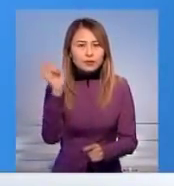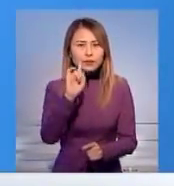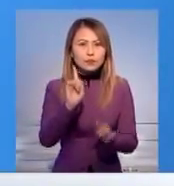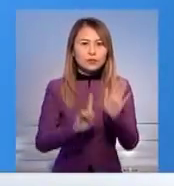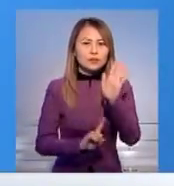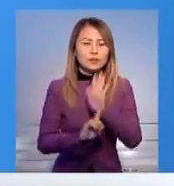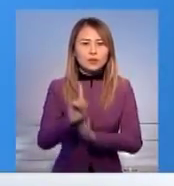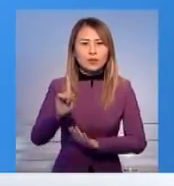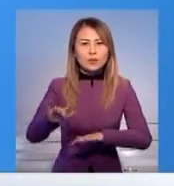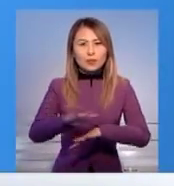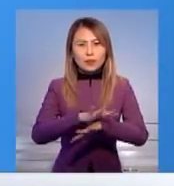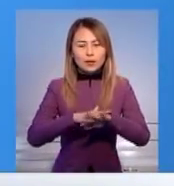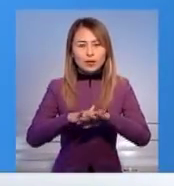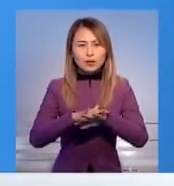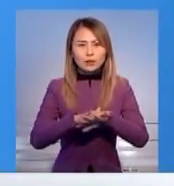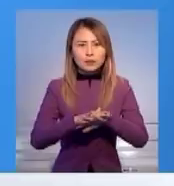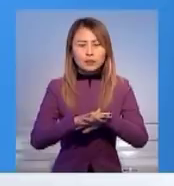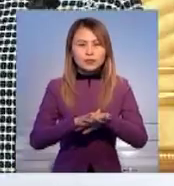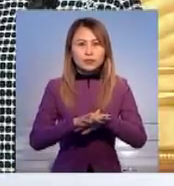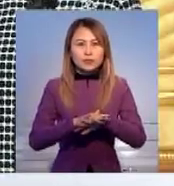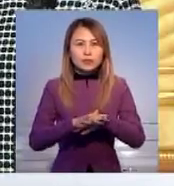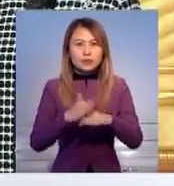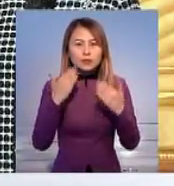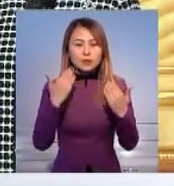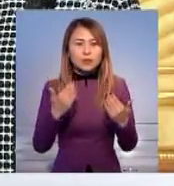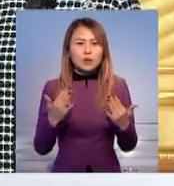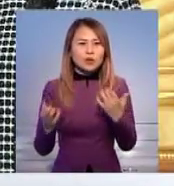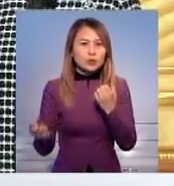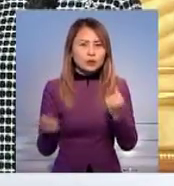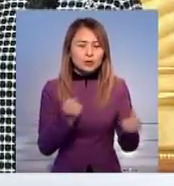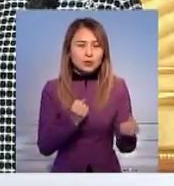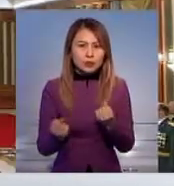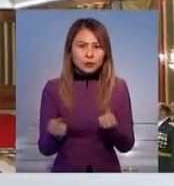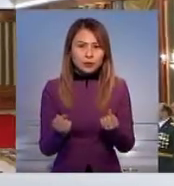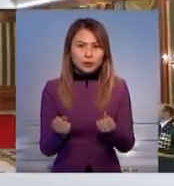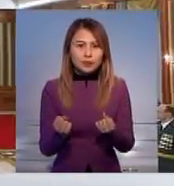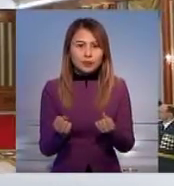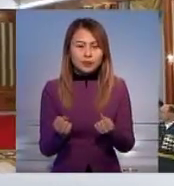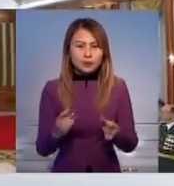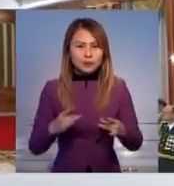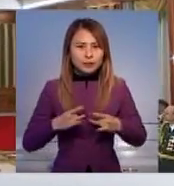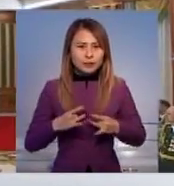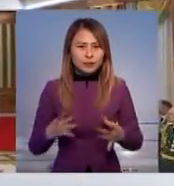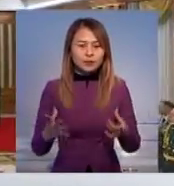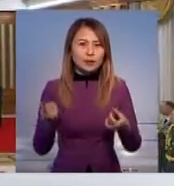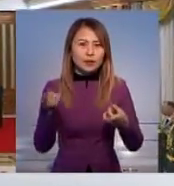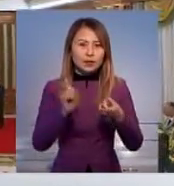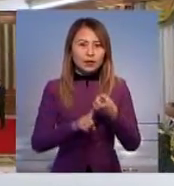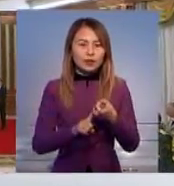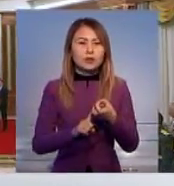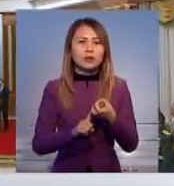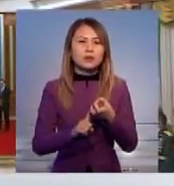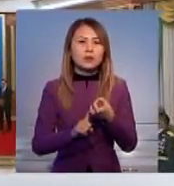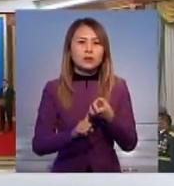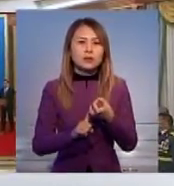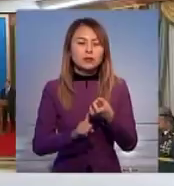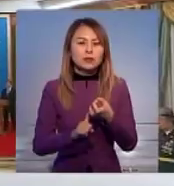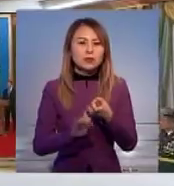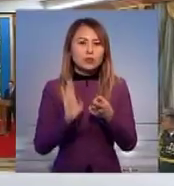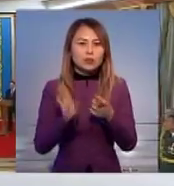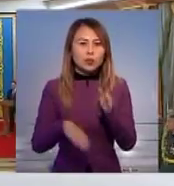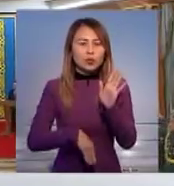бар елдің ұланы бар деген ұйтқылы берік ұланның мерейлі мерекеміз әскери әлеуетінің нығайтып